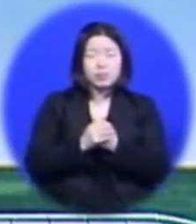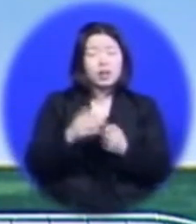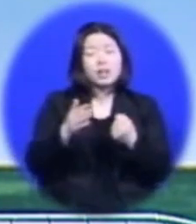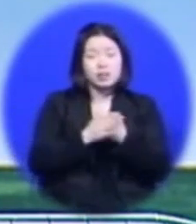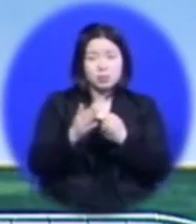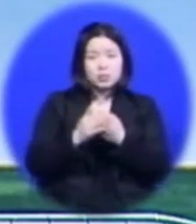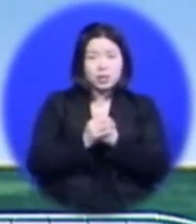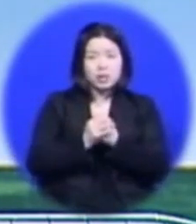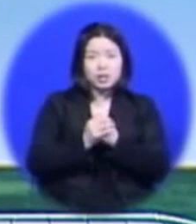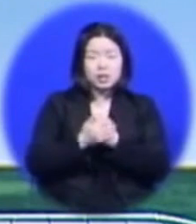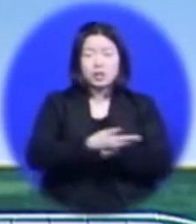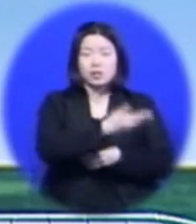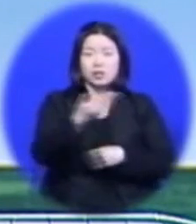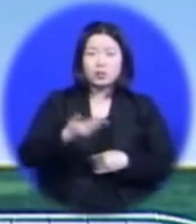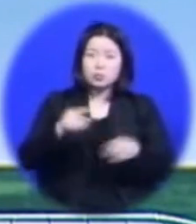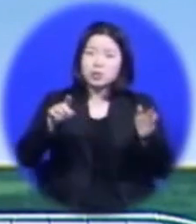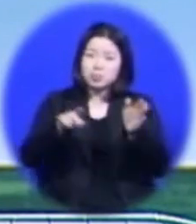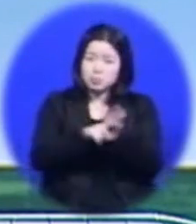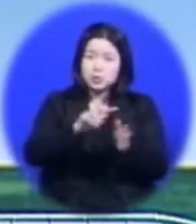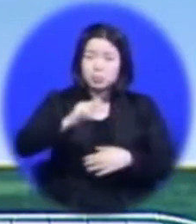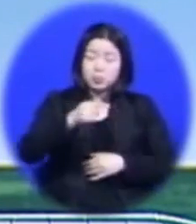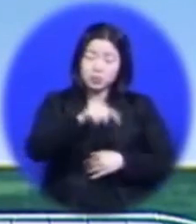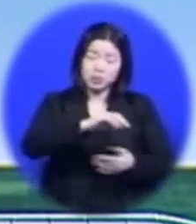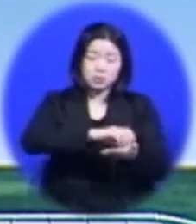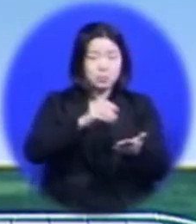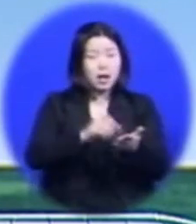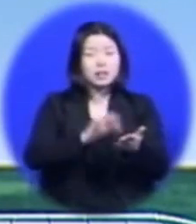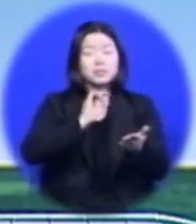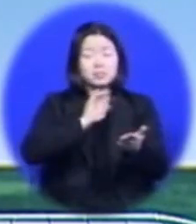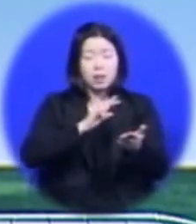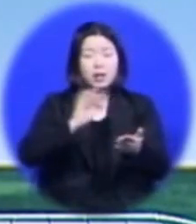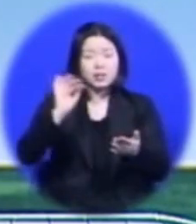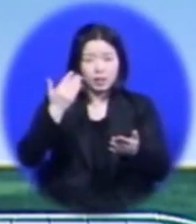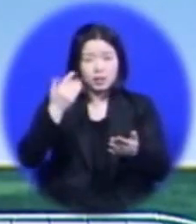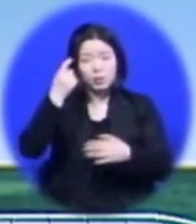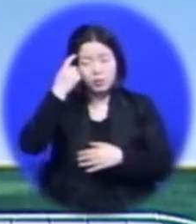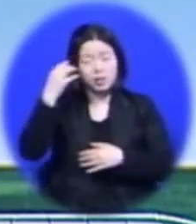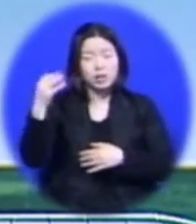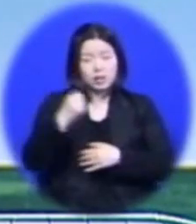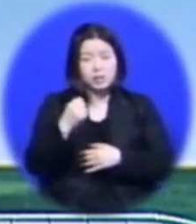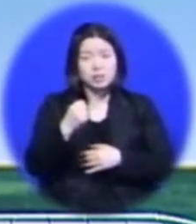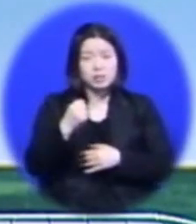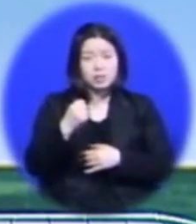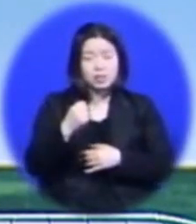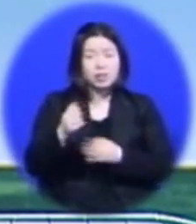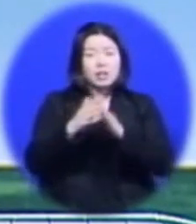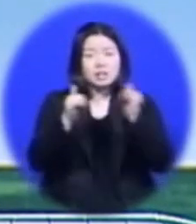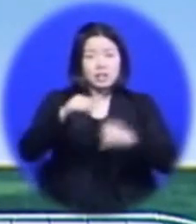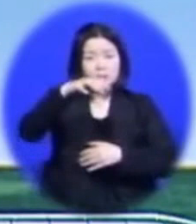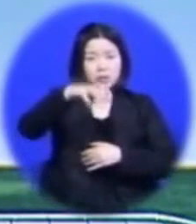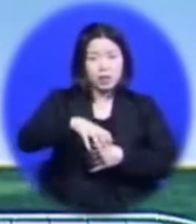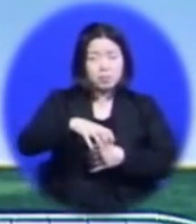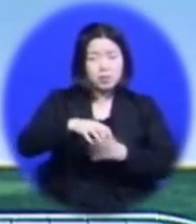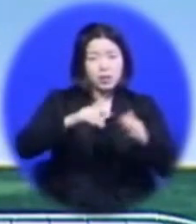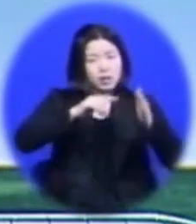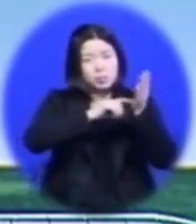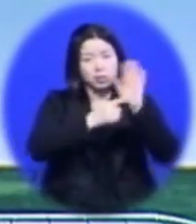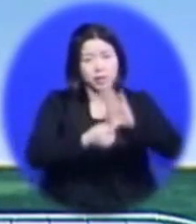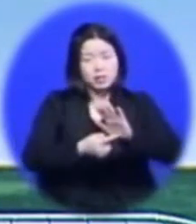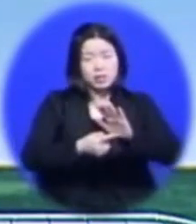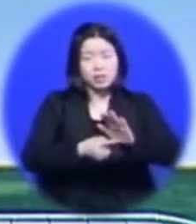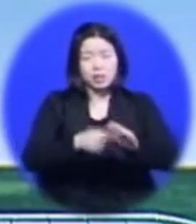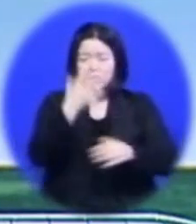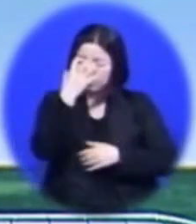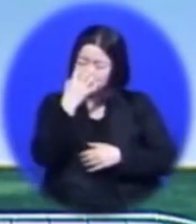그러니까 여러분의 믿음도 그만큼밖에 안 된다고 생각해서 사람들 앞에 나서기가 초라하고